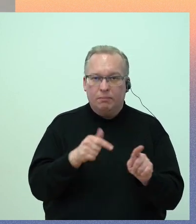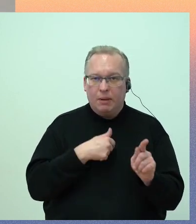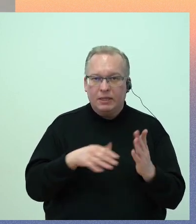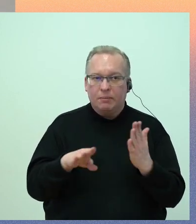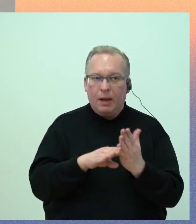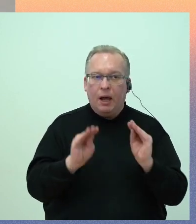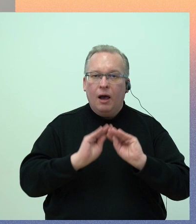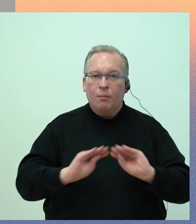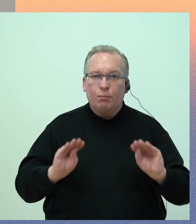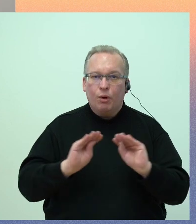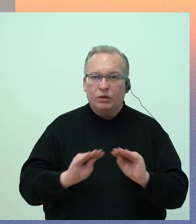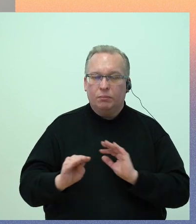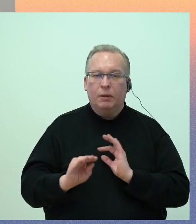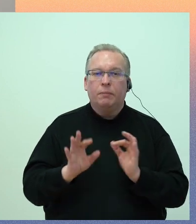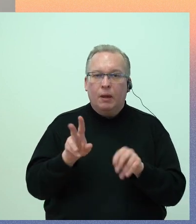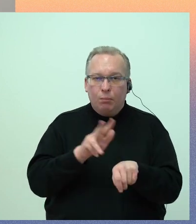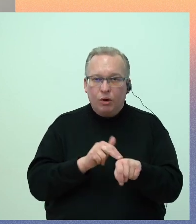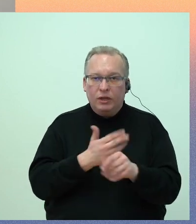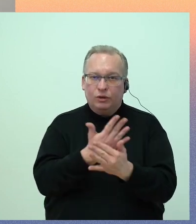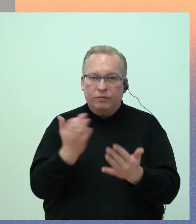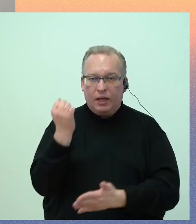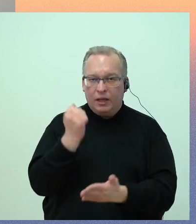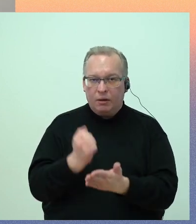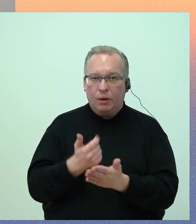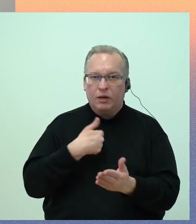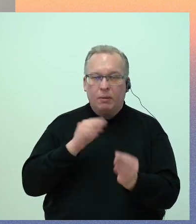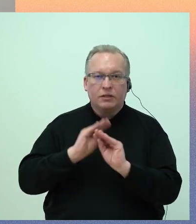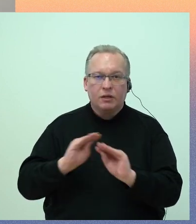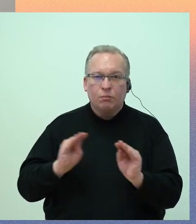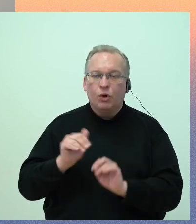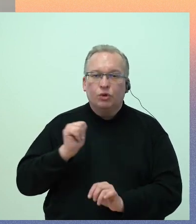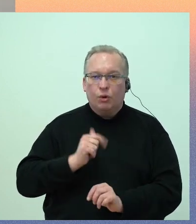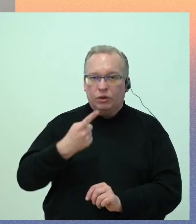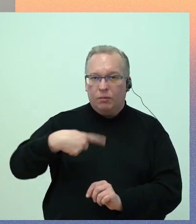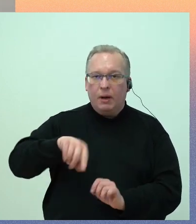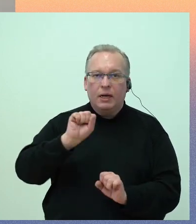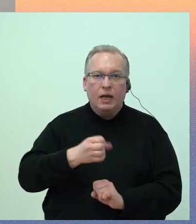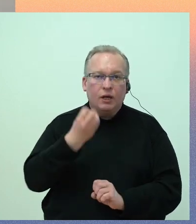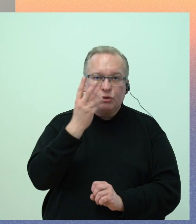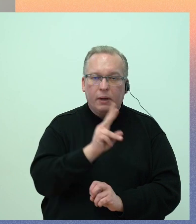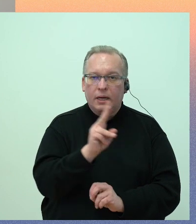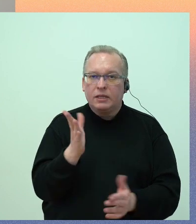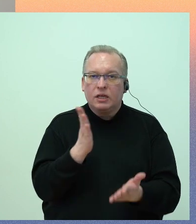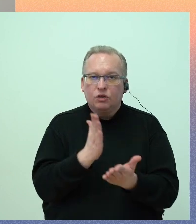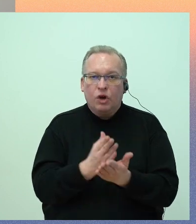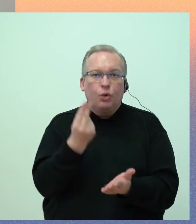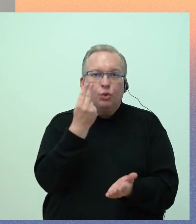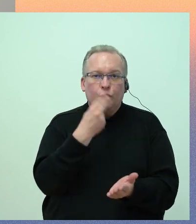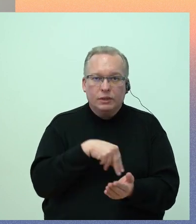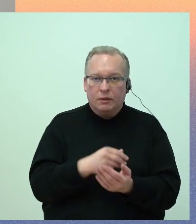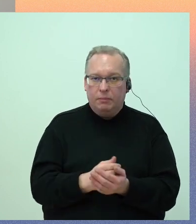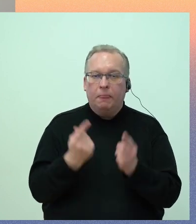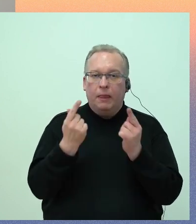padedame apmokyti teisėtvarkos pareigūnus, kad mes apmokome žmonės, kad jie galėtų suprasti, kas yra